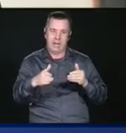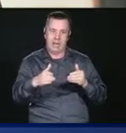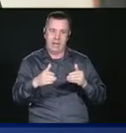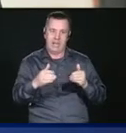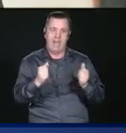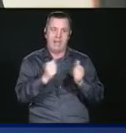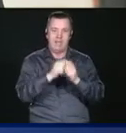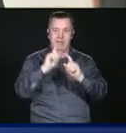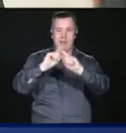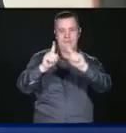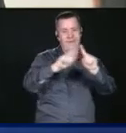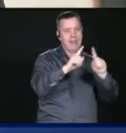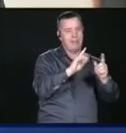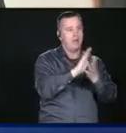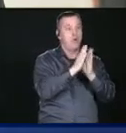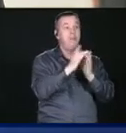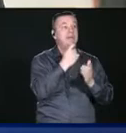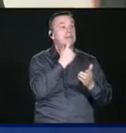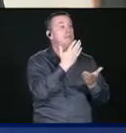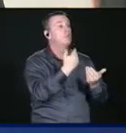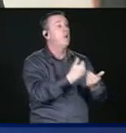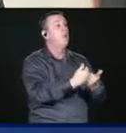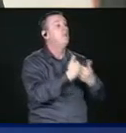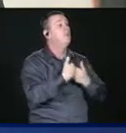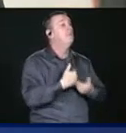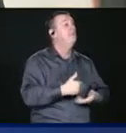avec les différentes compagnies qui demandent de l'aide.